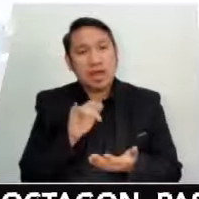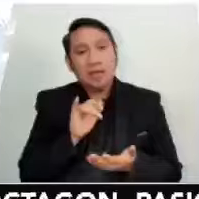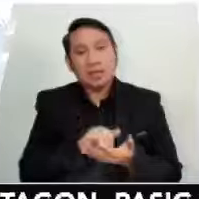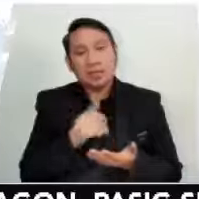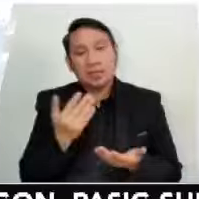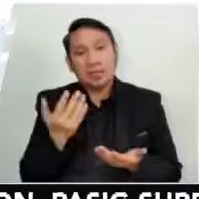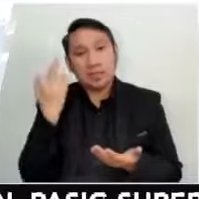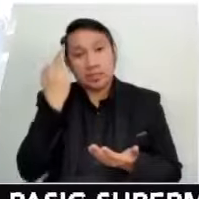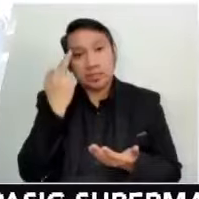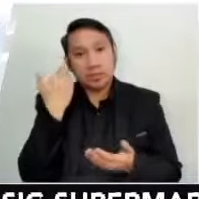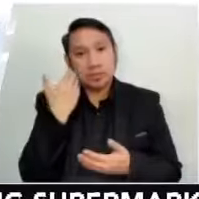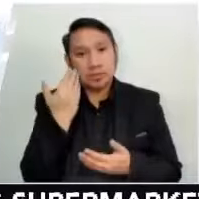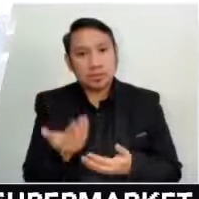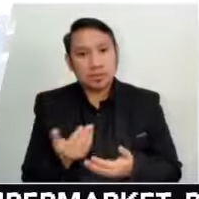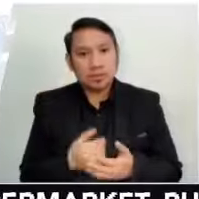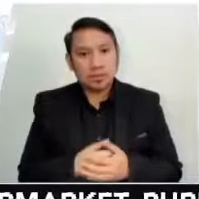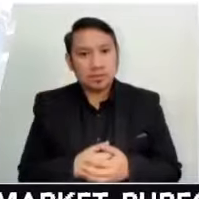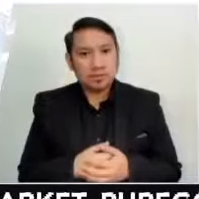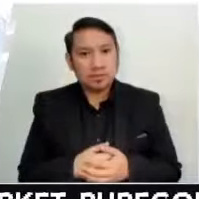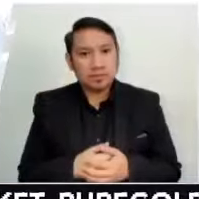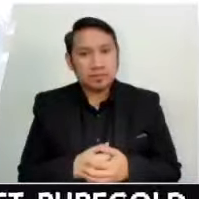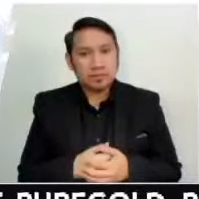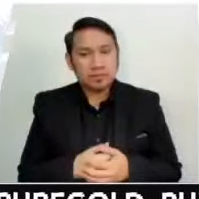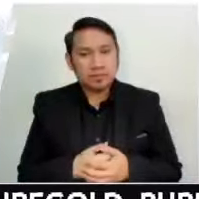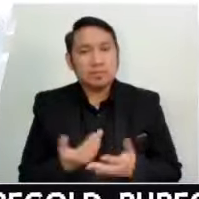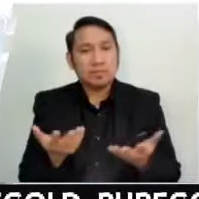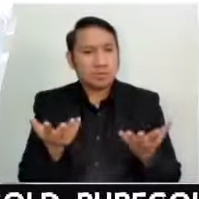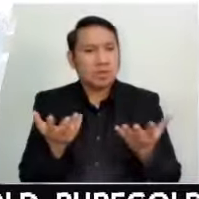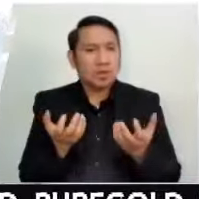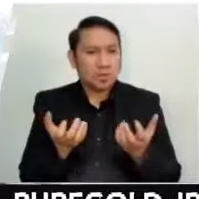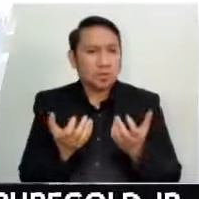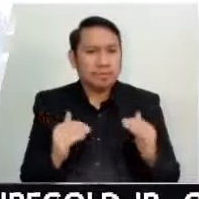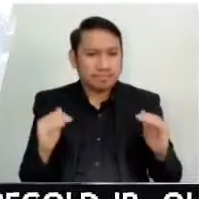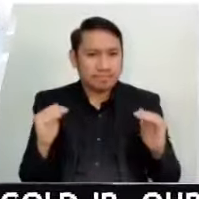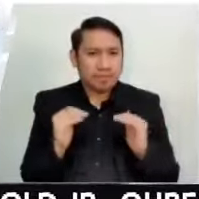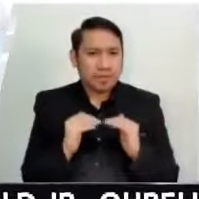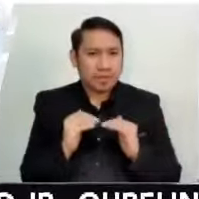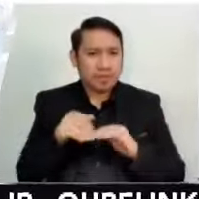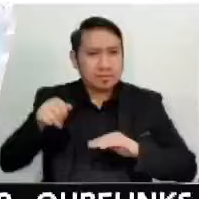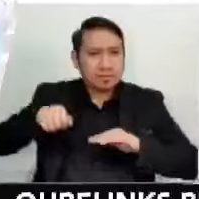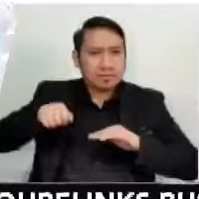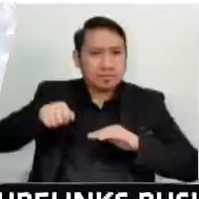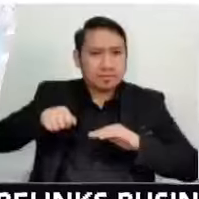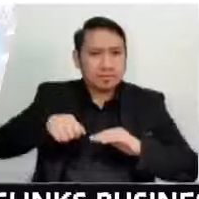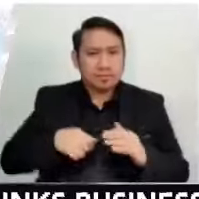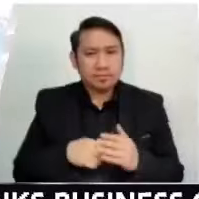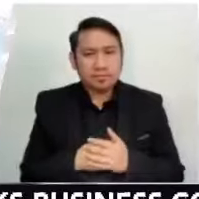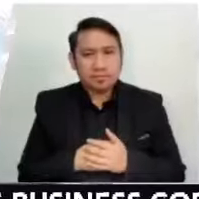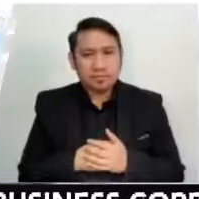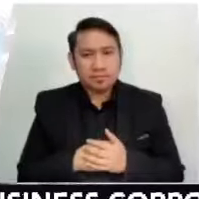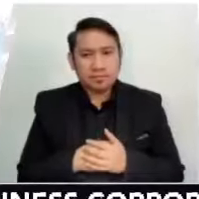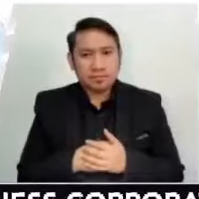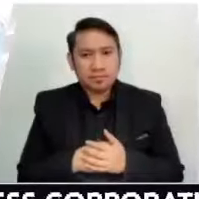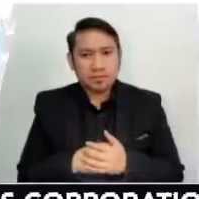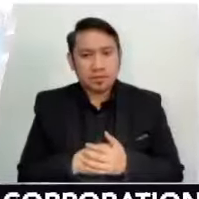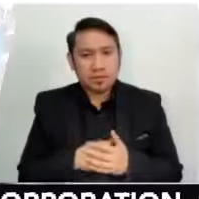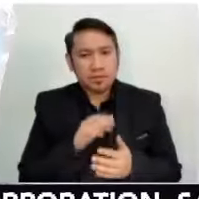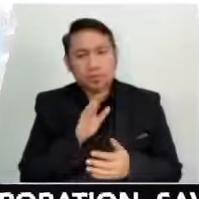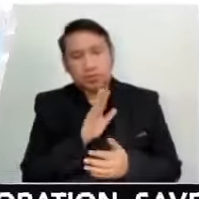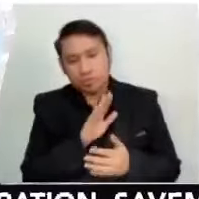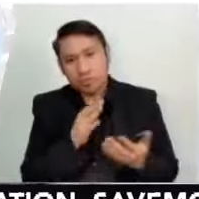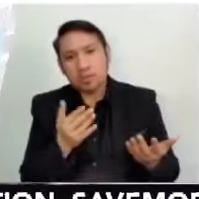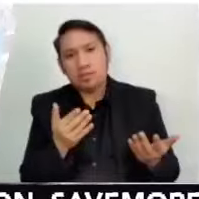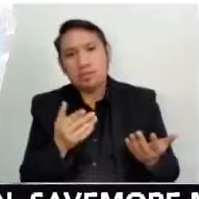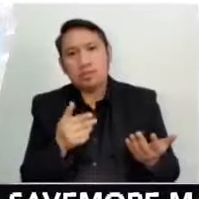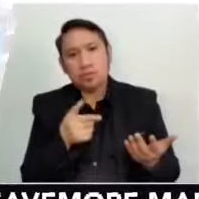I wish na makamit namin ang hustisya para kay Mori. Hindi lang para kay Mori, kung para din